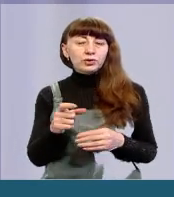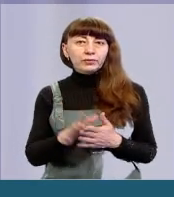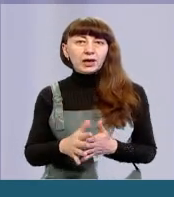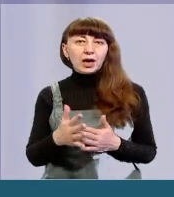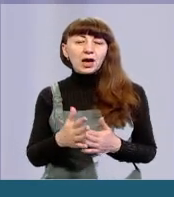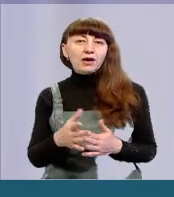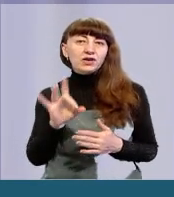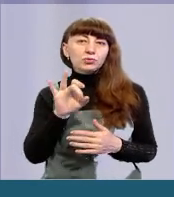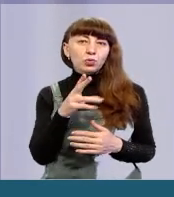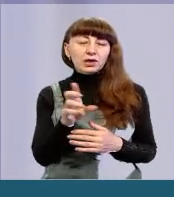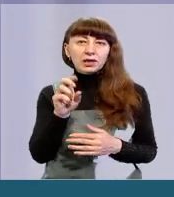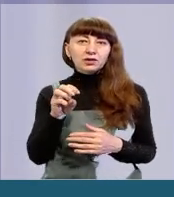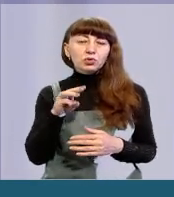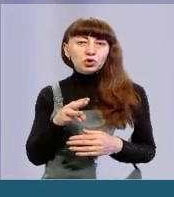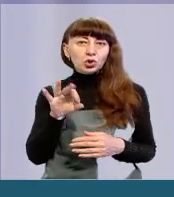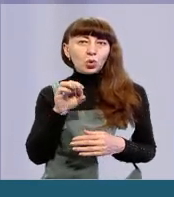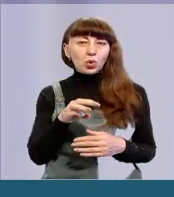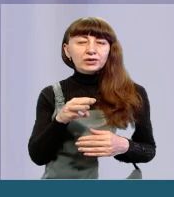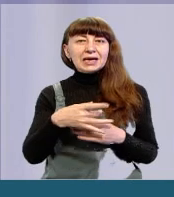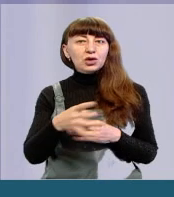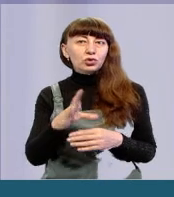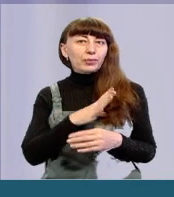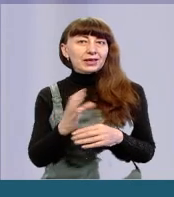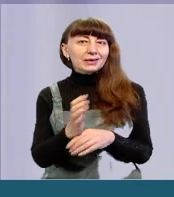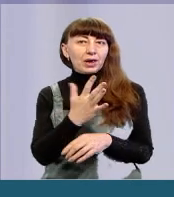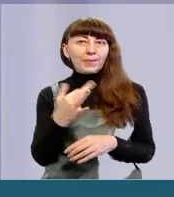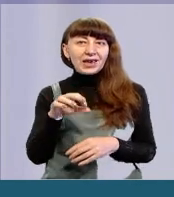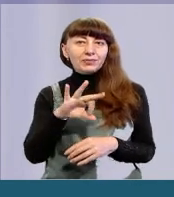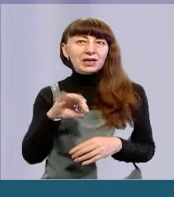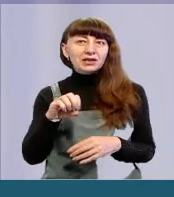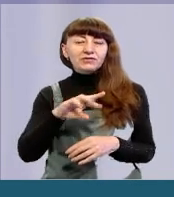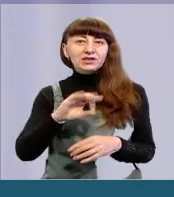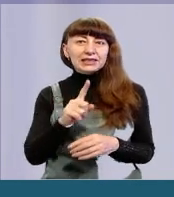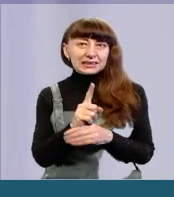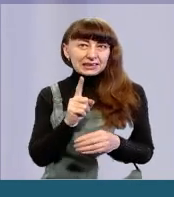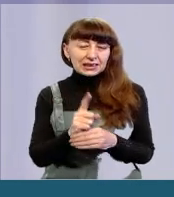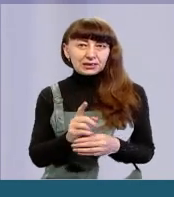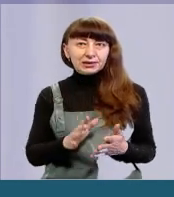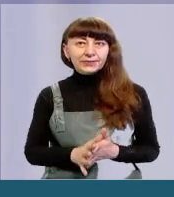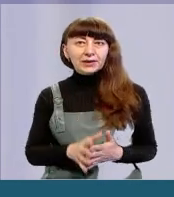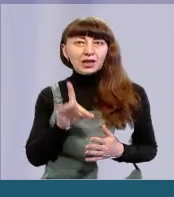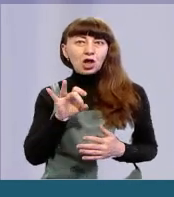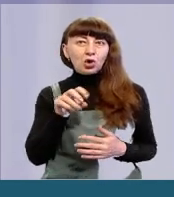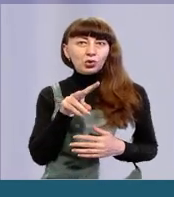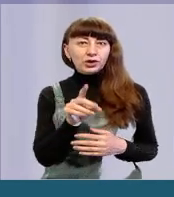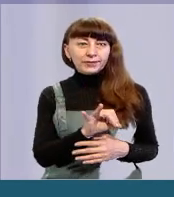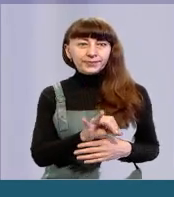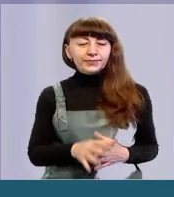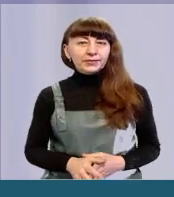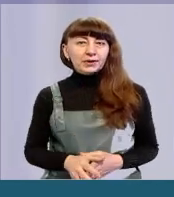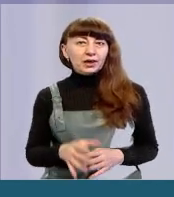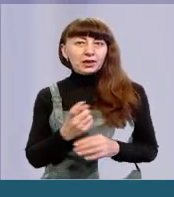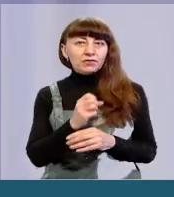құрайды. Есептік кезеңде аудан бюджетінің кірістері 102,14%-ға немесе 2 миллиард 59 миллион теңгеге